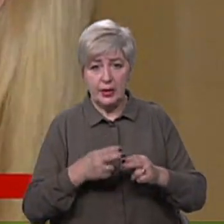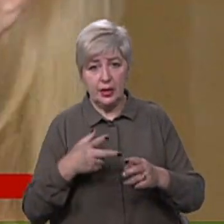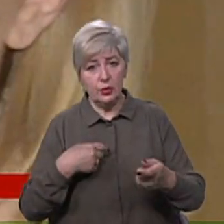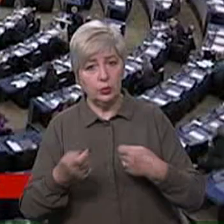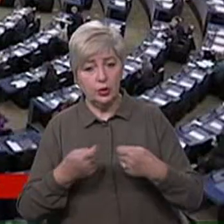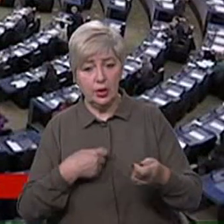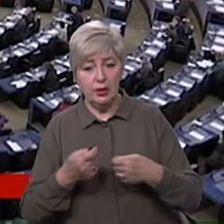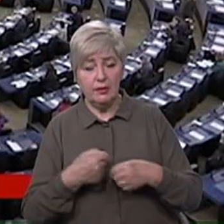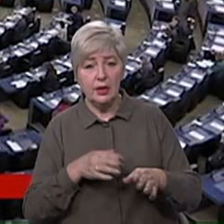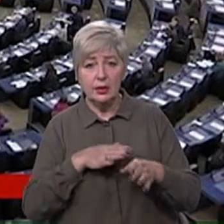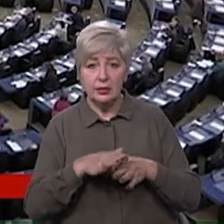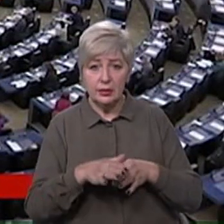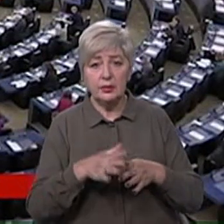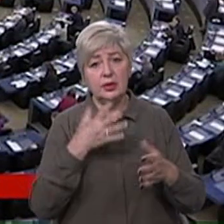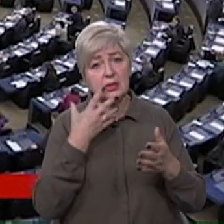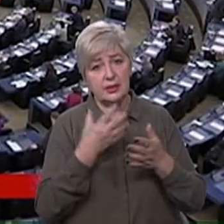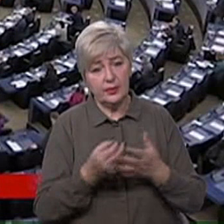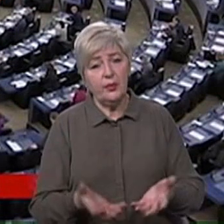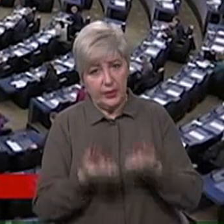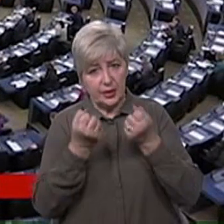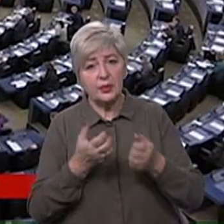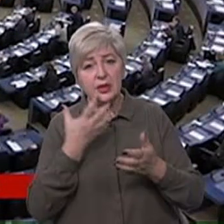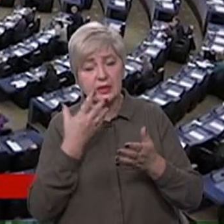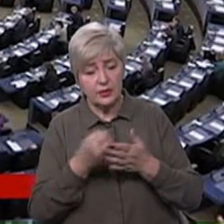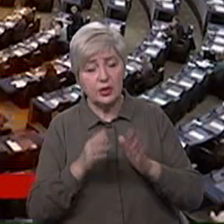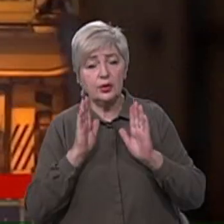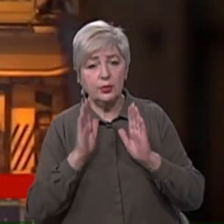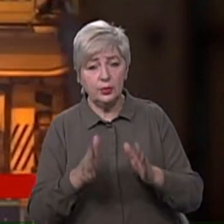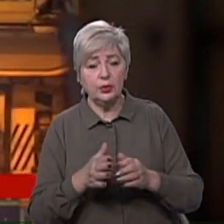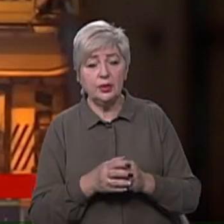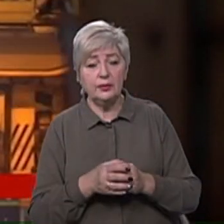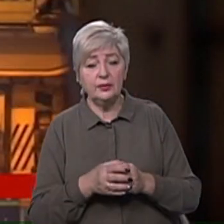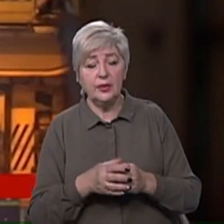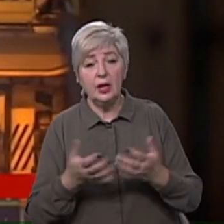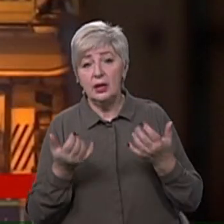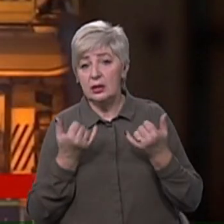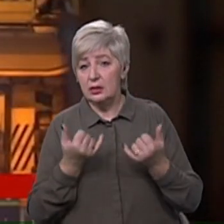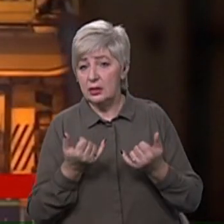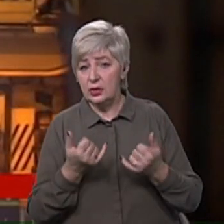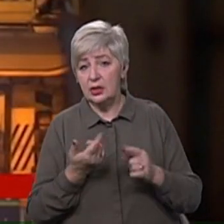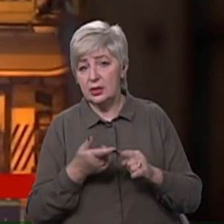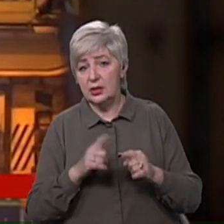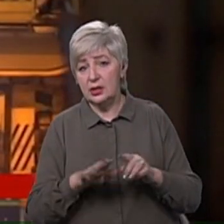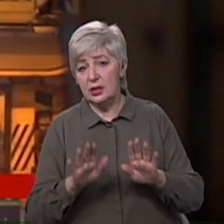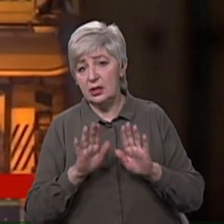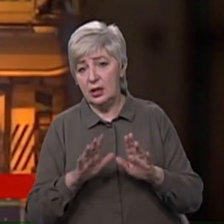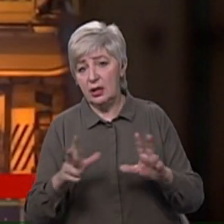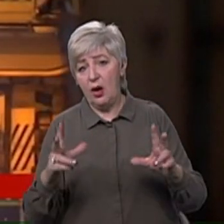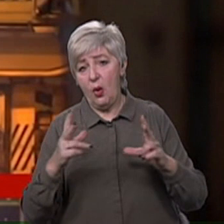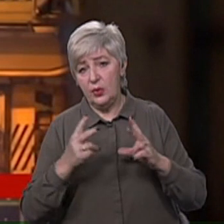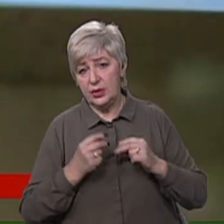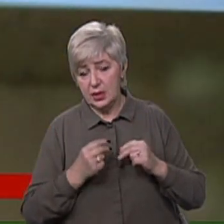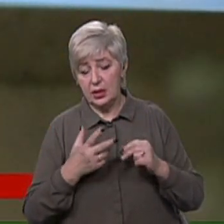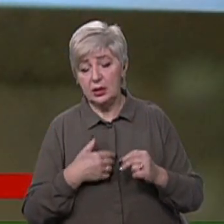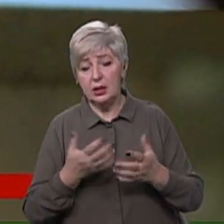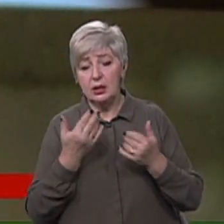своїх обов'язково буде, коли отримає гроші від Євросоюзу. Однак наразі це лише обіцянки. Тому зараз